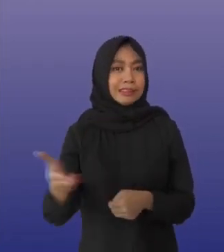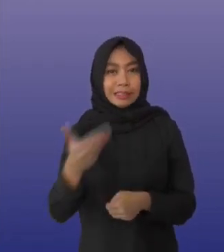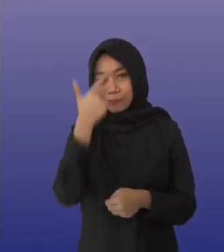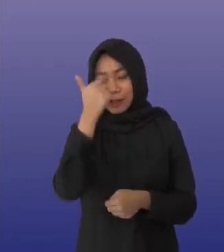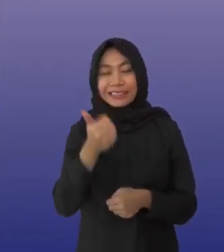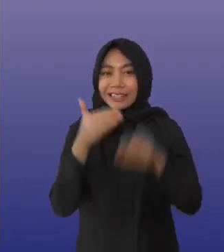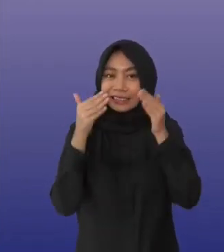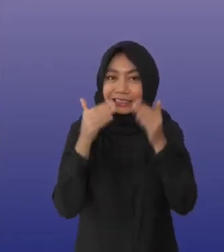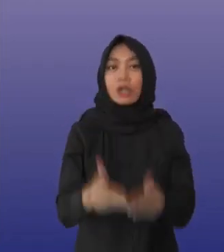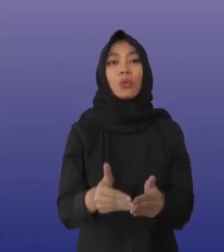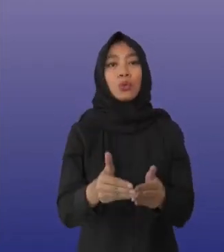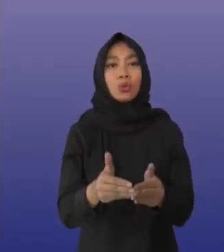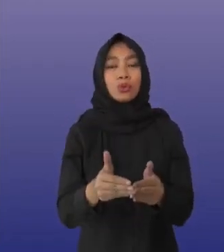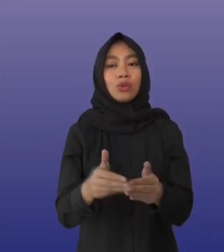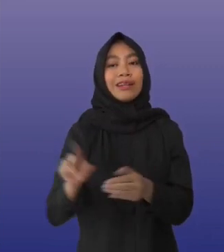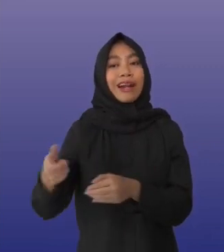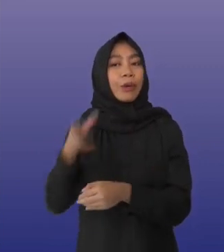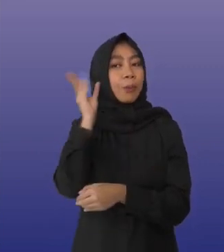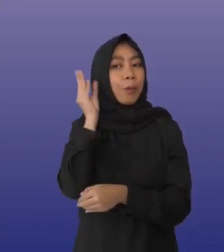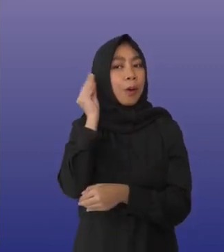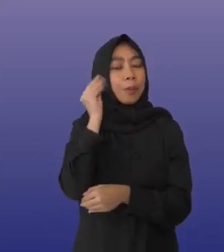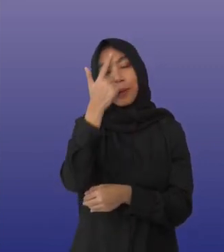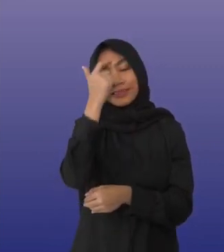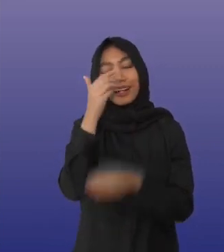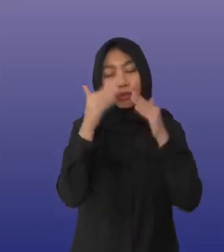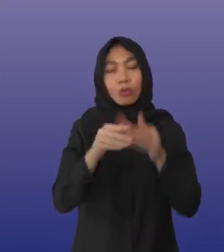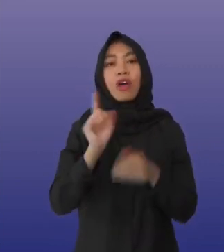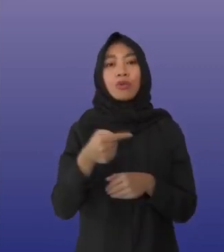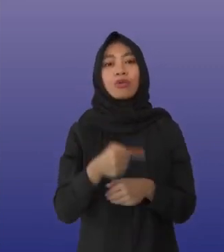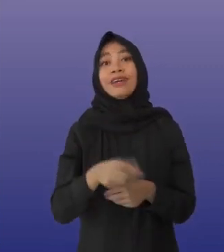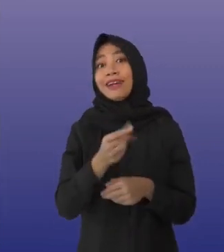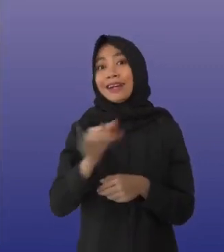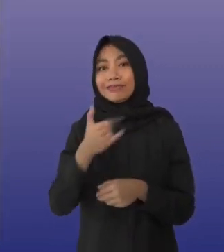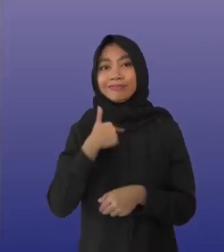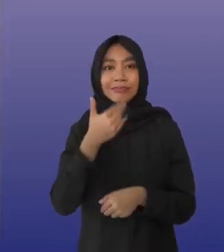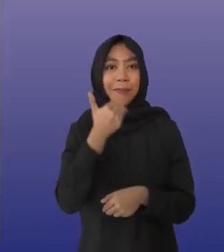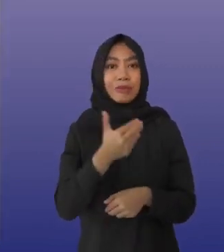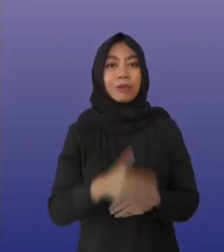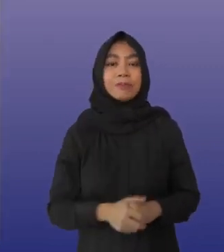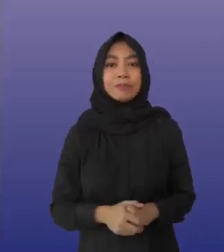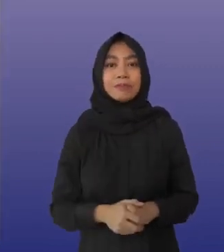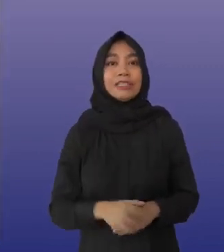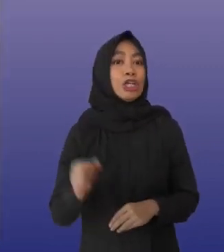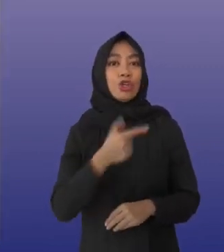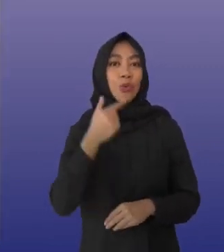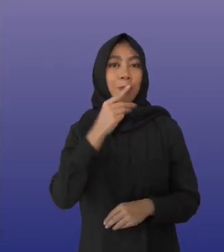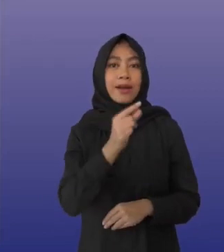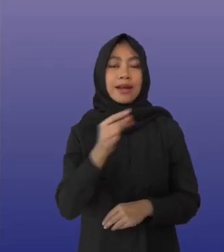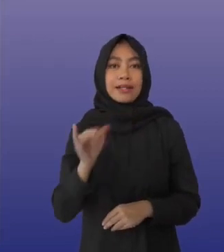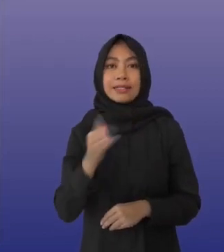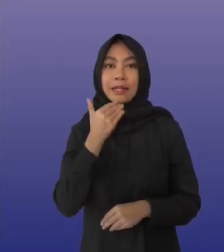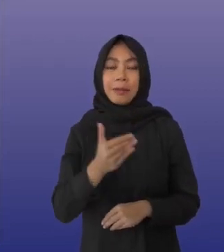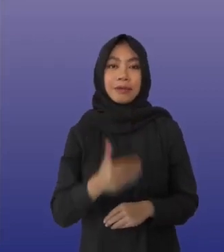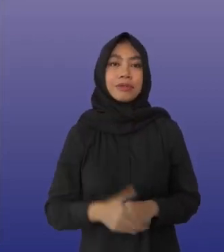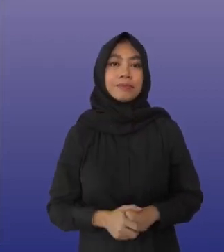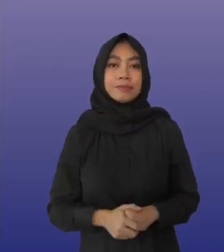dalam panduan radio. Terima kasih Radio Republik Indonesia. Hidup RRI, dan terima